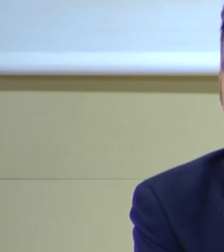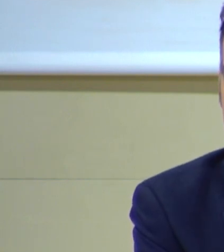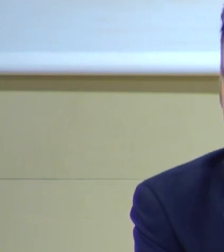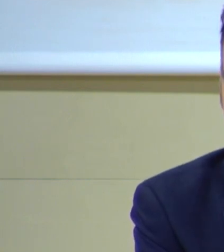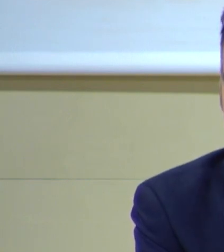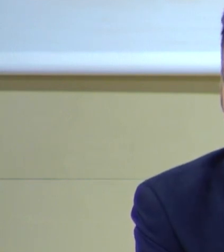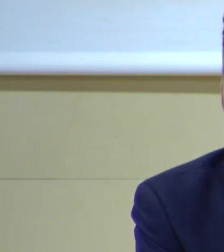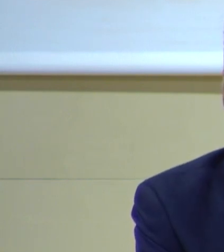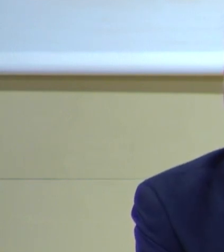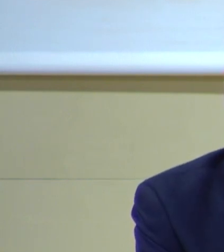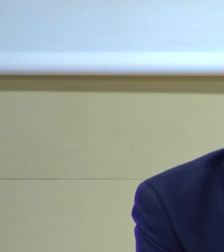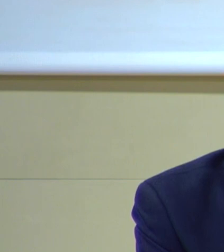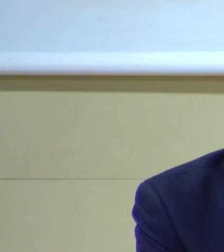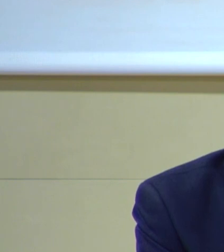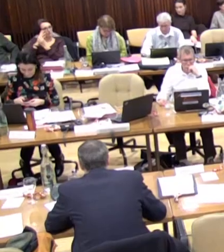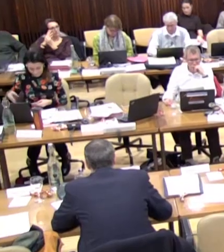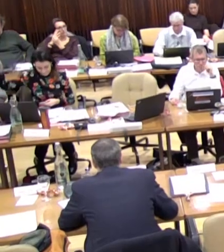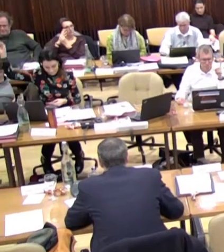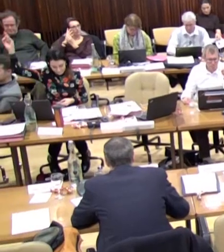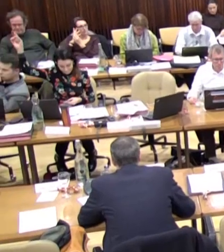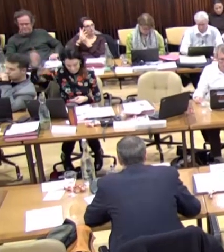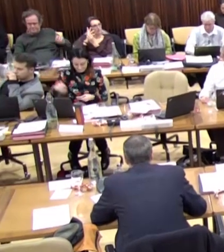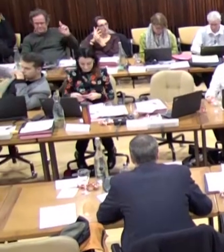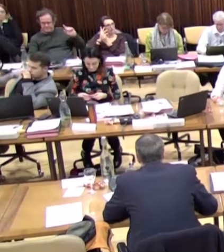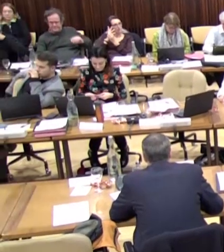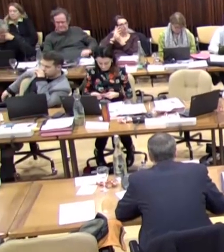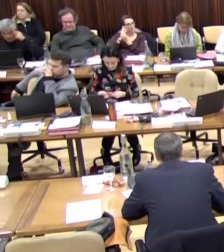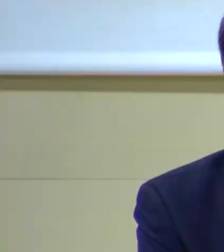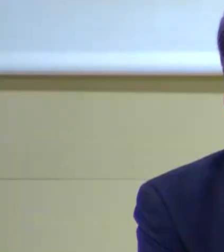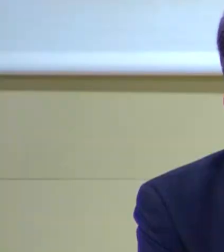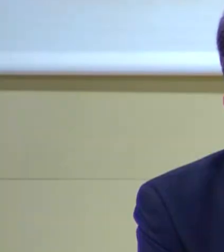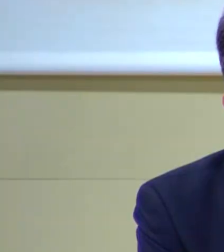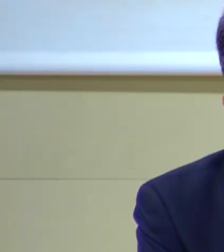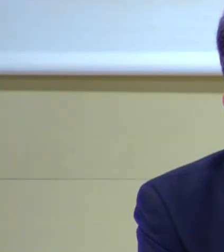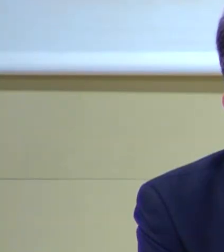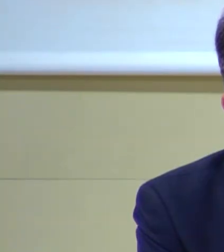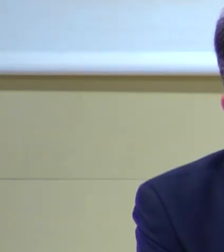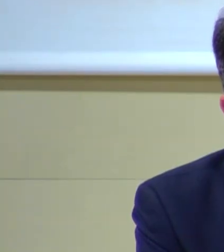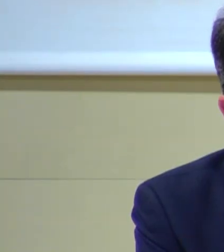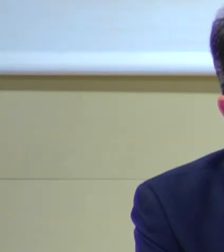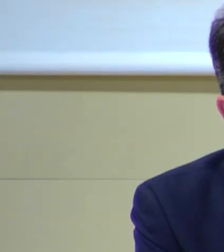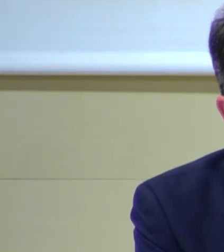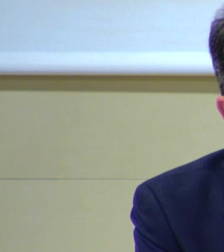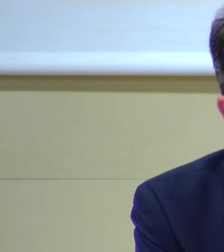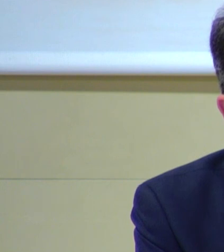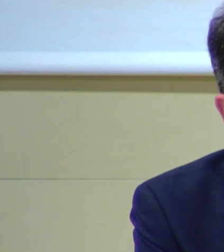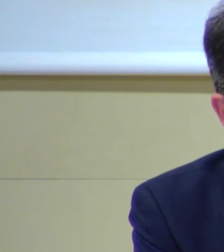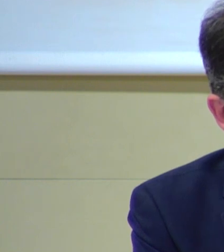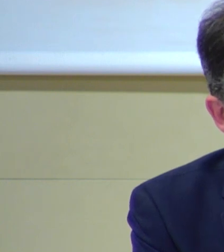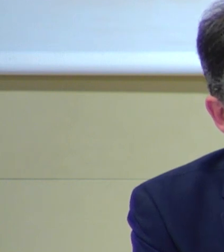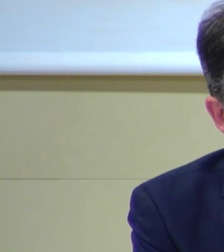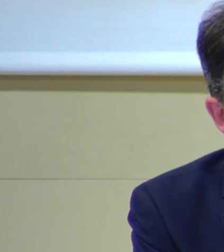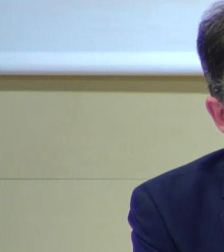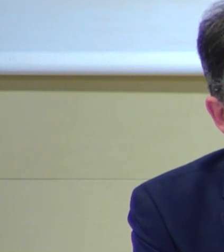qui s'abstient qui votent contre qui vote pour unanimité délibération adoptée l'a55 renouvellement des conventions de mise à disposition